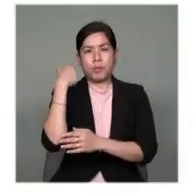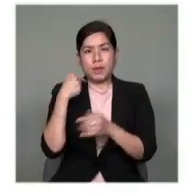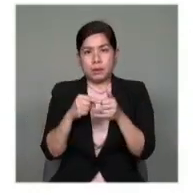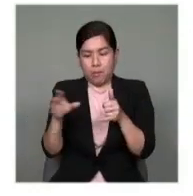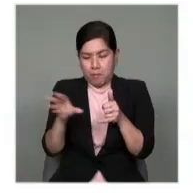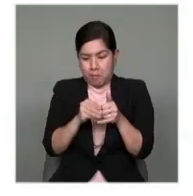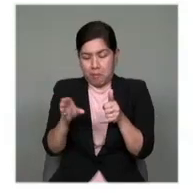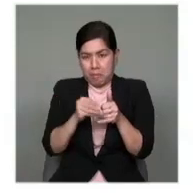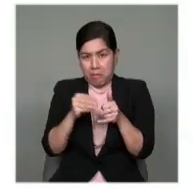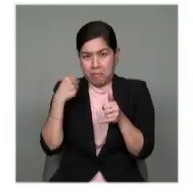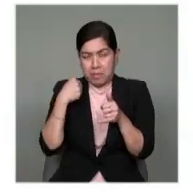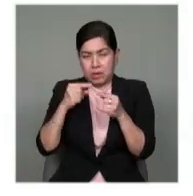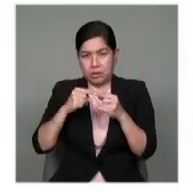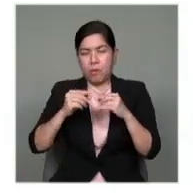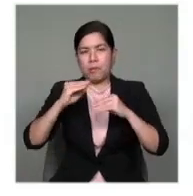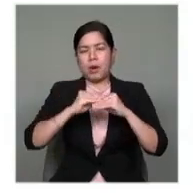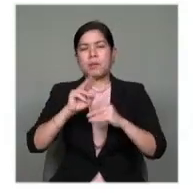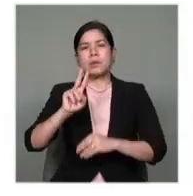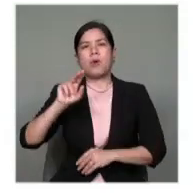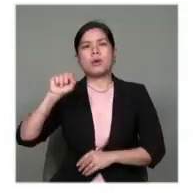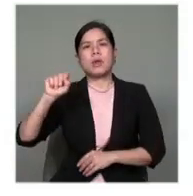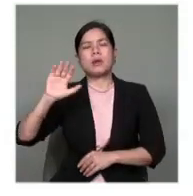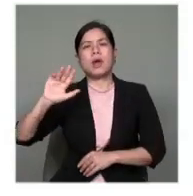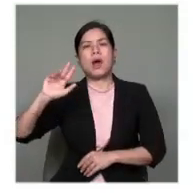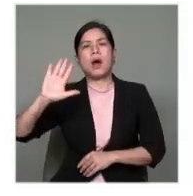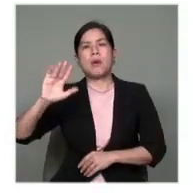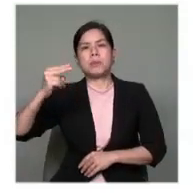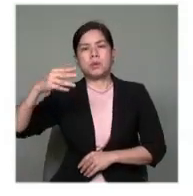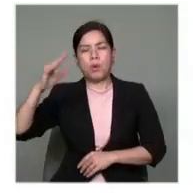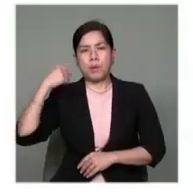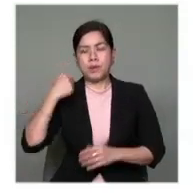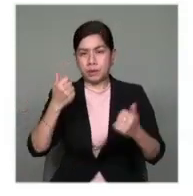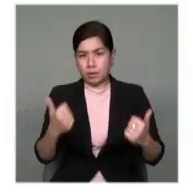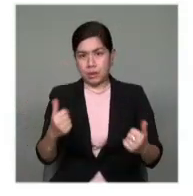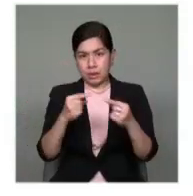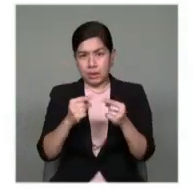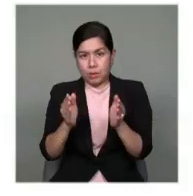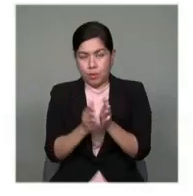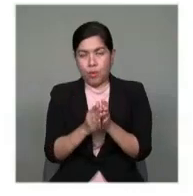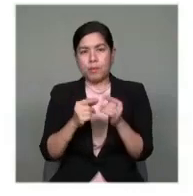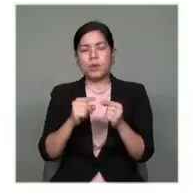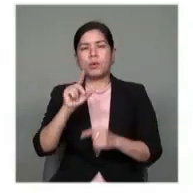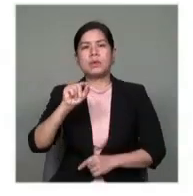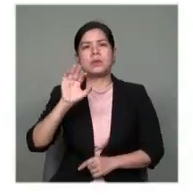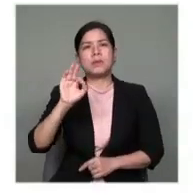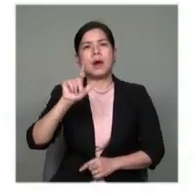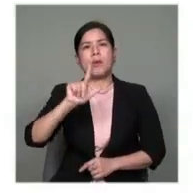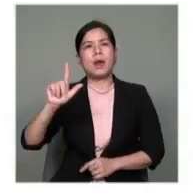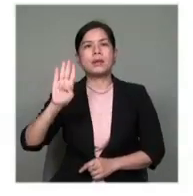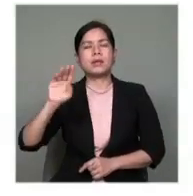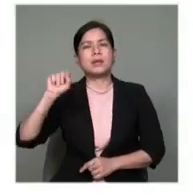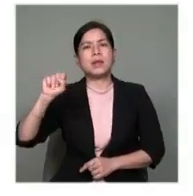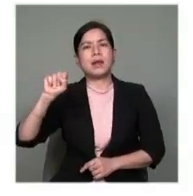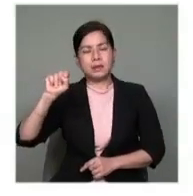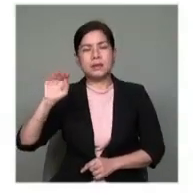พิ่มขึ้นอีก 251,140 คนยอดติดเชื้อรวมตอนนี้กว่า 29,440,000 คนและคา